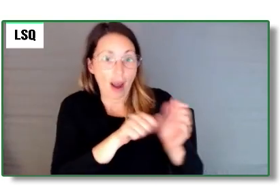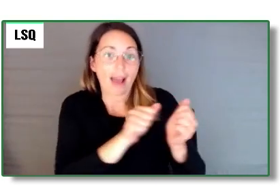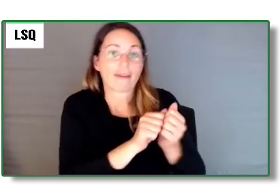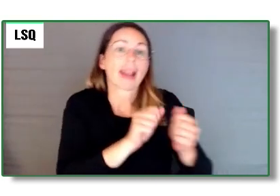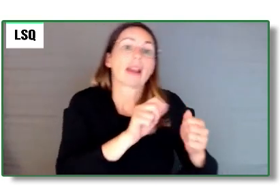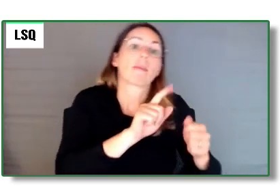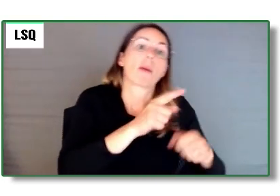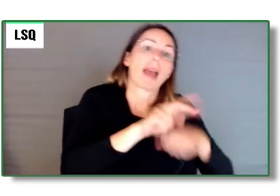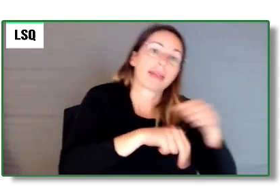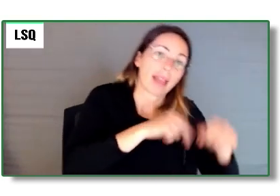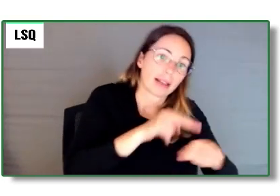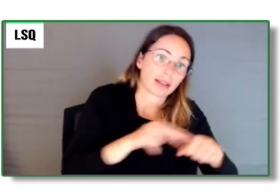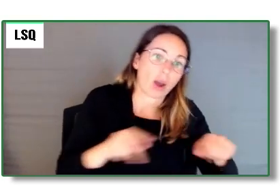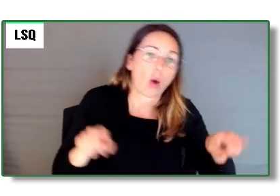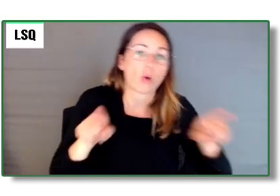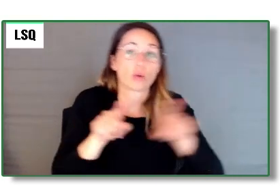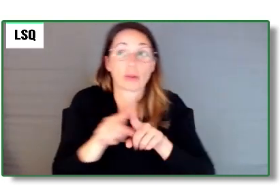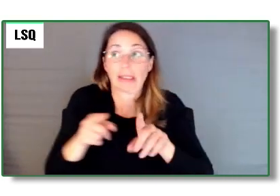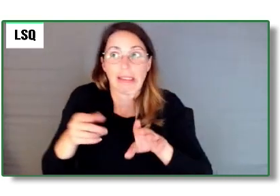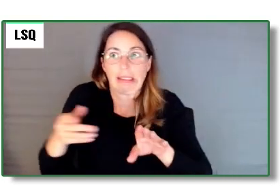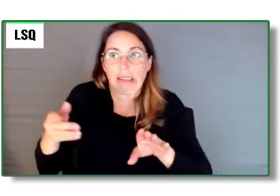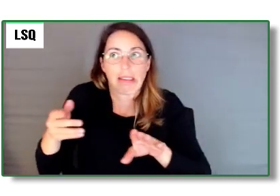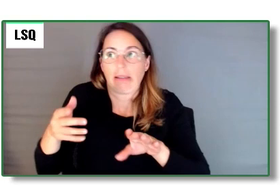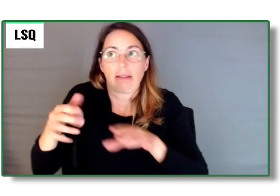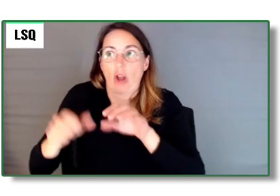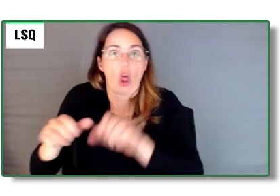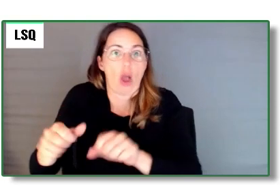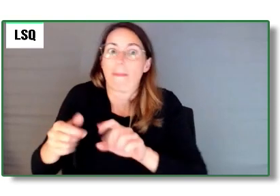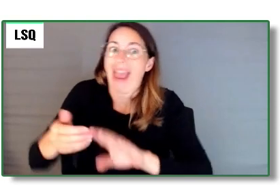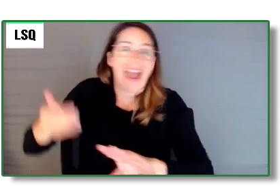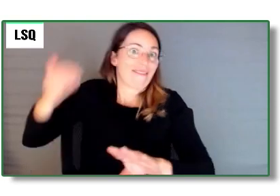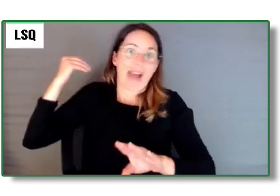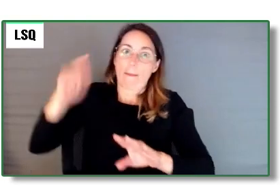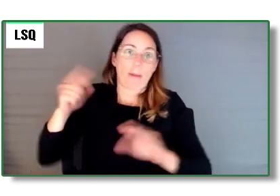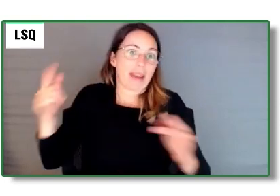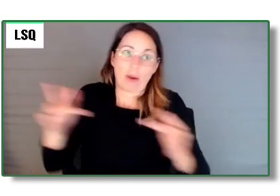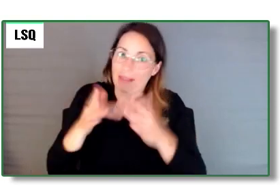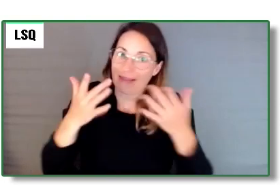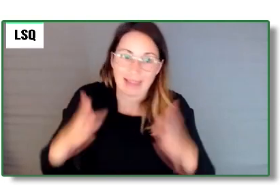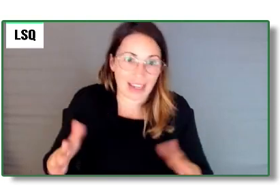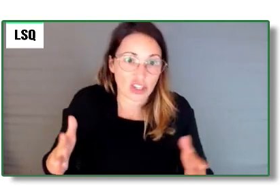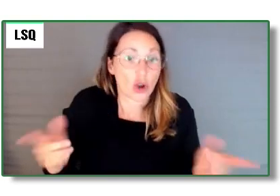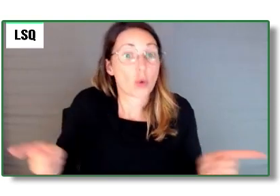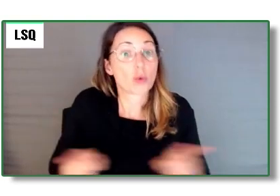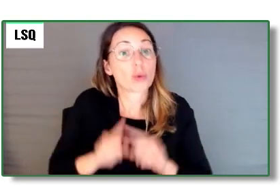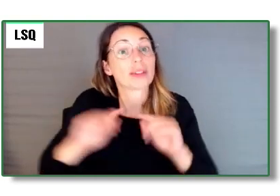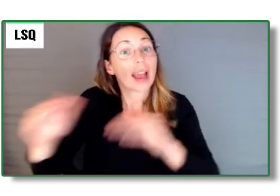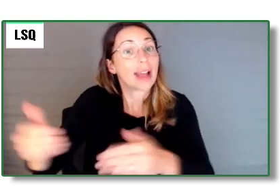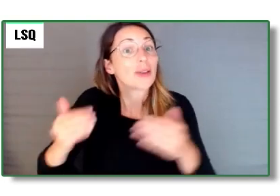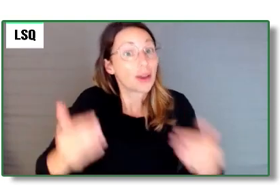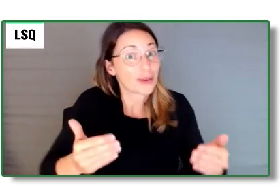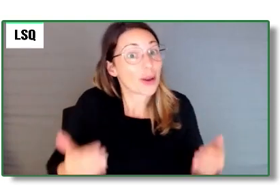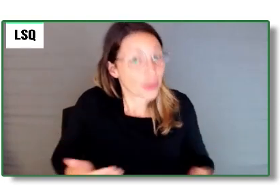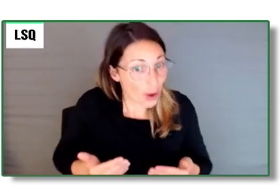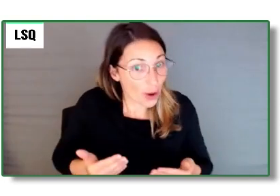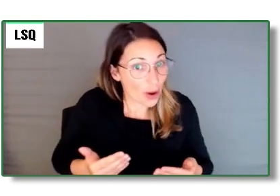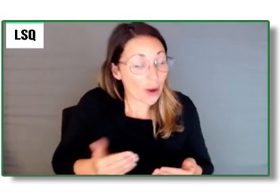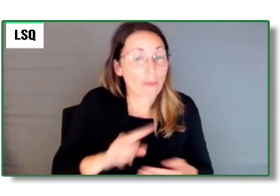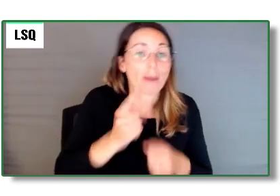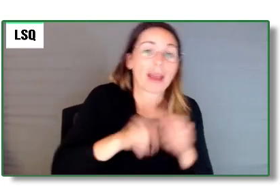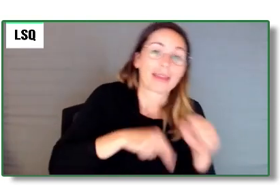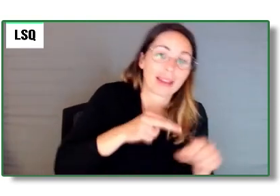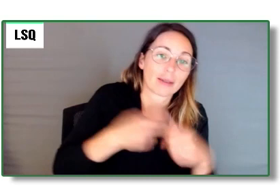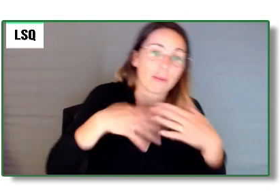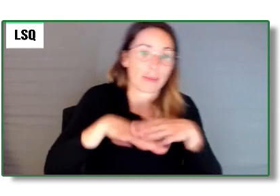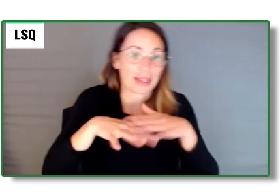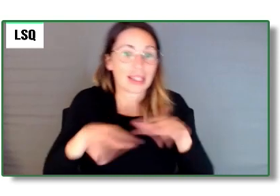accueille bien des gens, y compris les gens des Premières Nations, des Métis et des Inuits. En tant que colonisateurs et visiteurs,